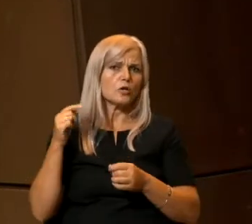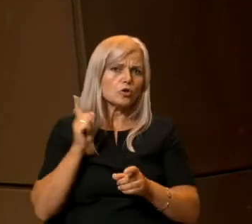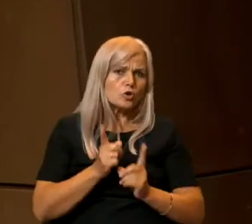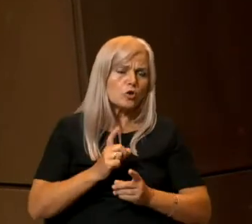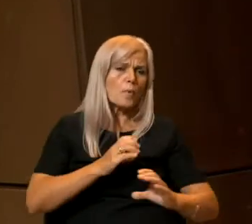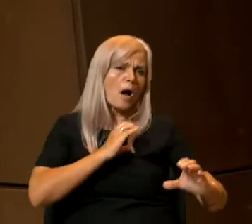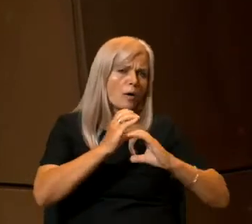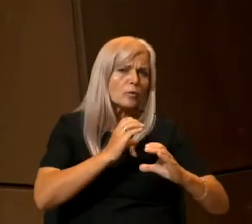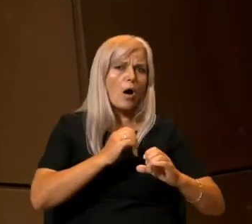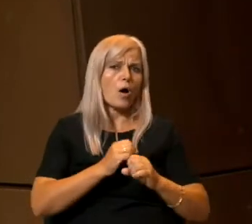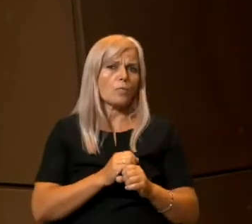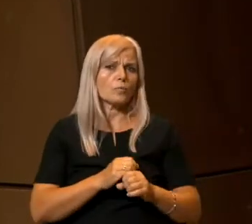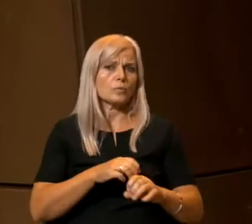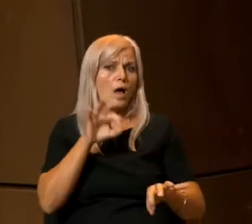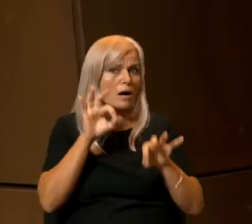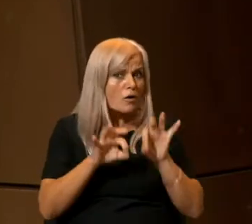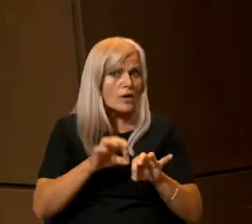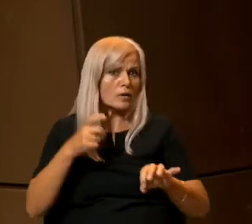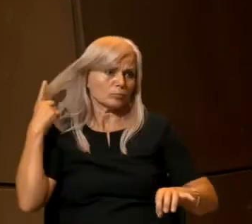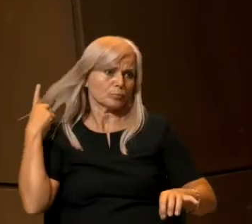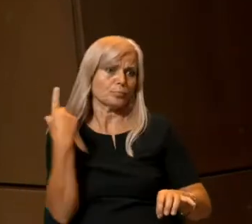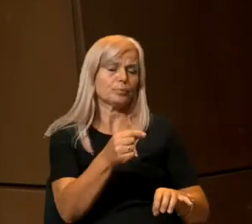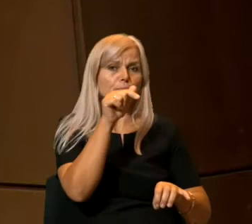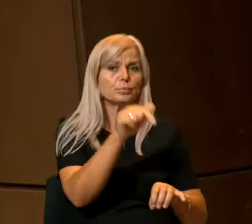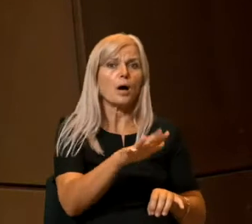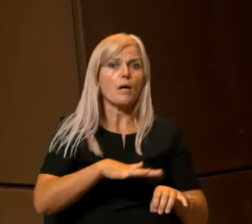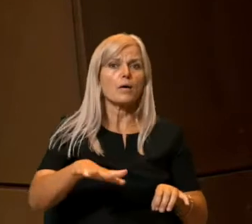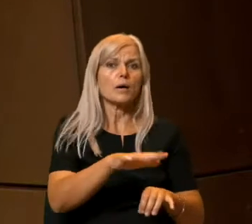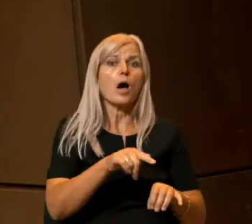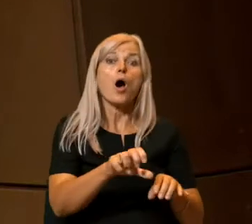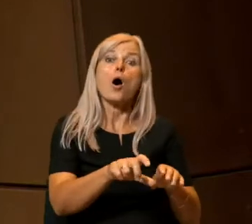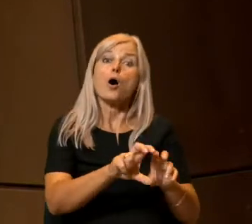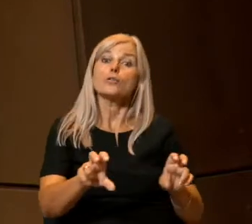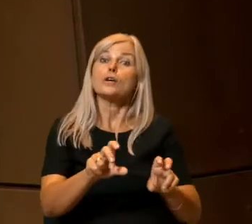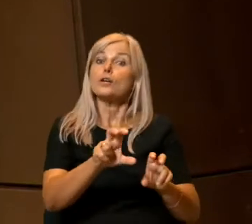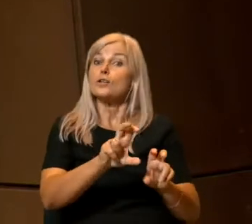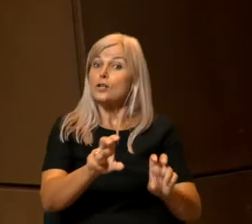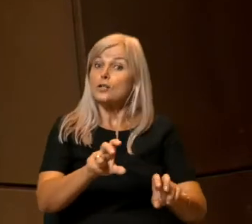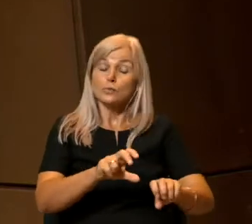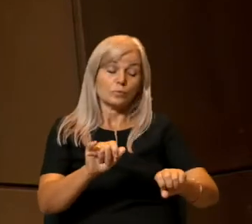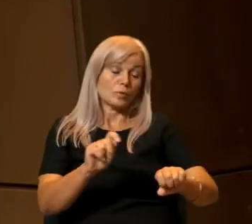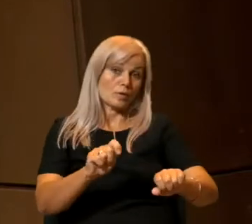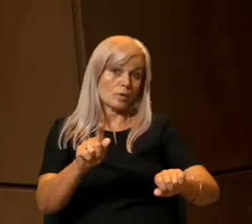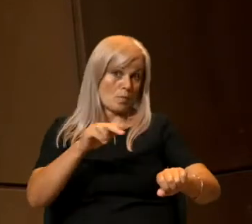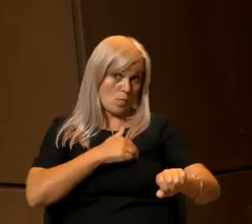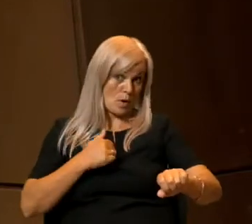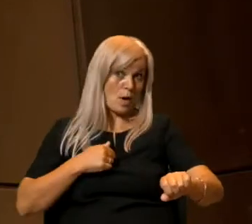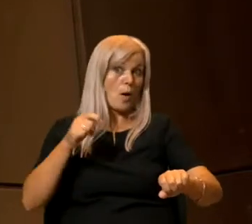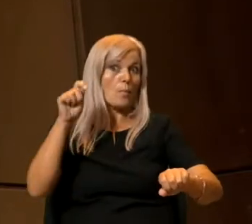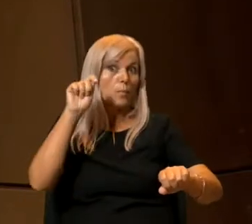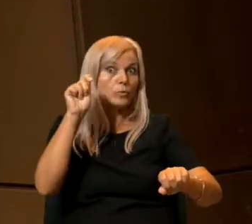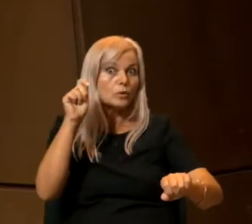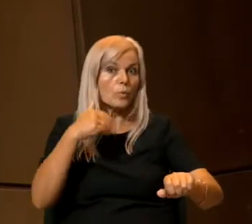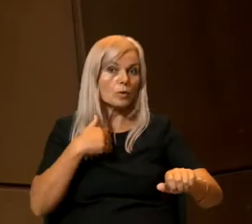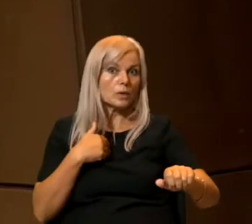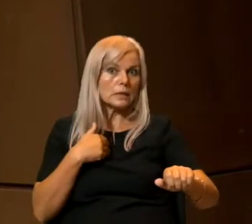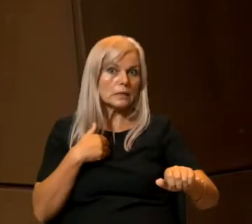zdążyć na konferencję. A więc od momentu, kiedy się budzimy, już jesteśmy w